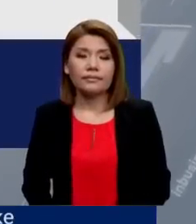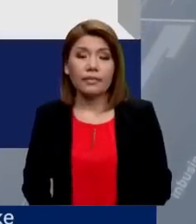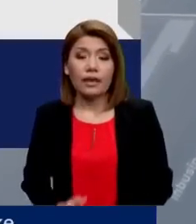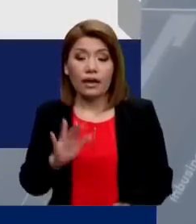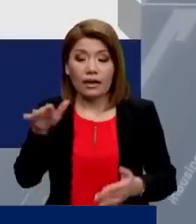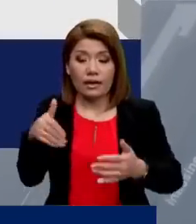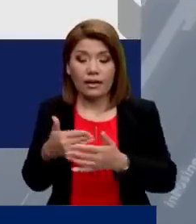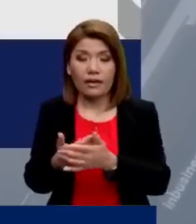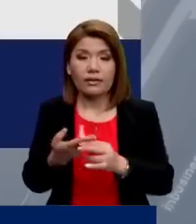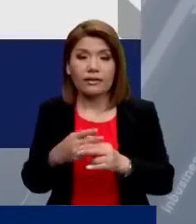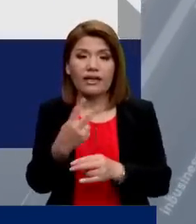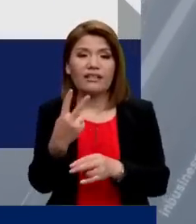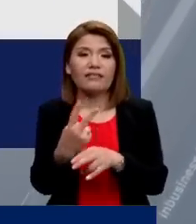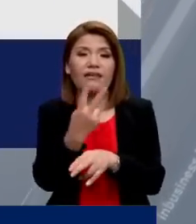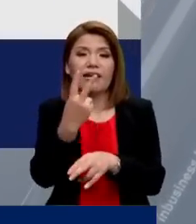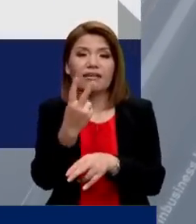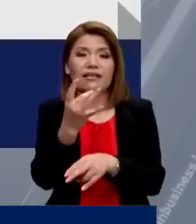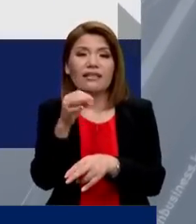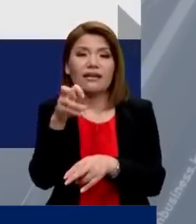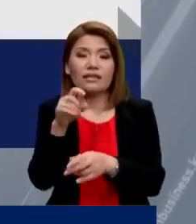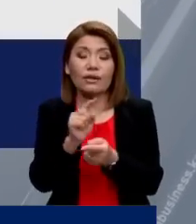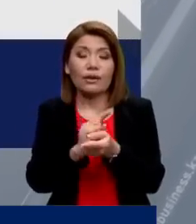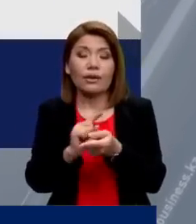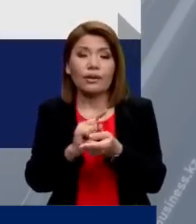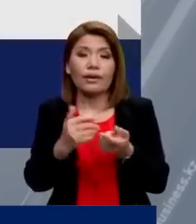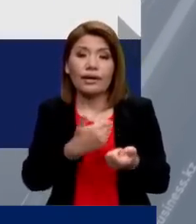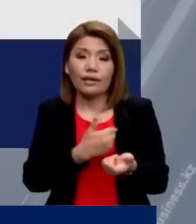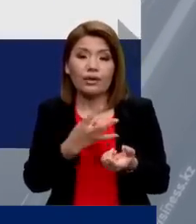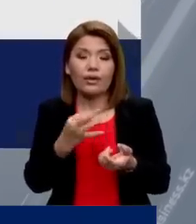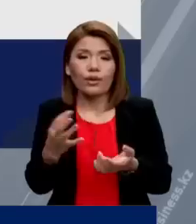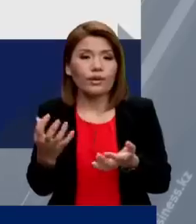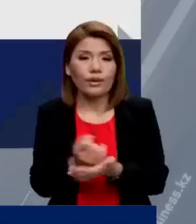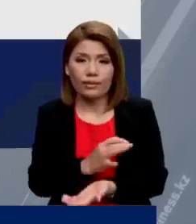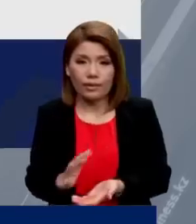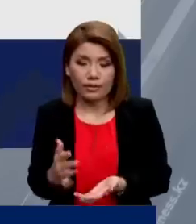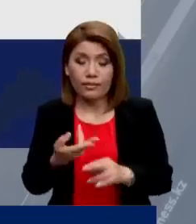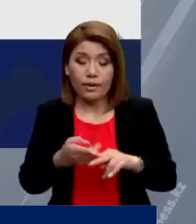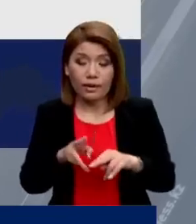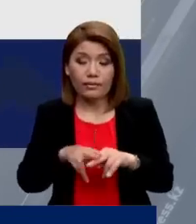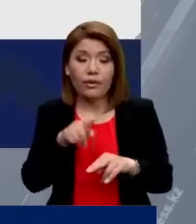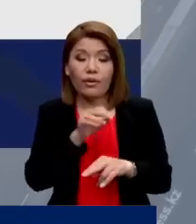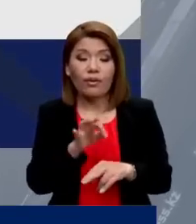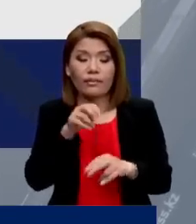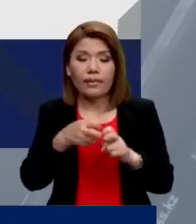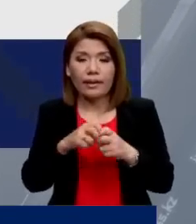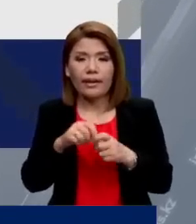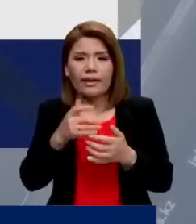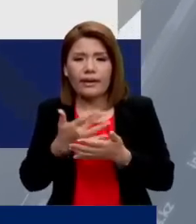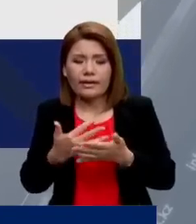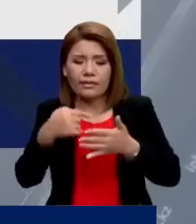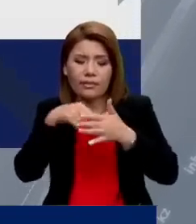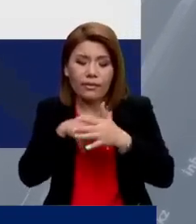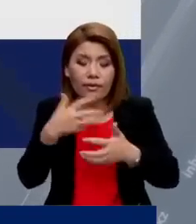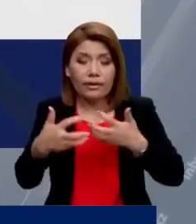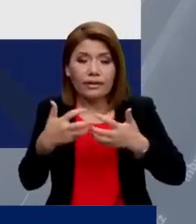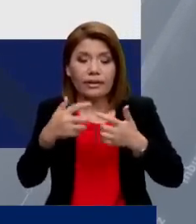Бұған дейін біз екі рет латын графикасына көшуге тырыстық, алайда соңы сәтті болған жоқ. Сондықтан бұл мәселеге жан-жақты терең талдау жасап